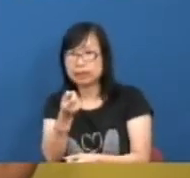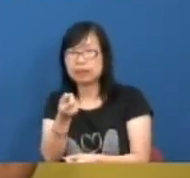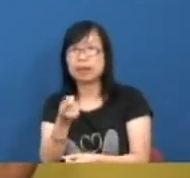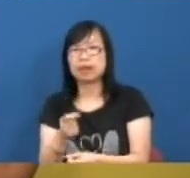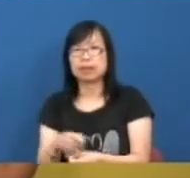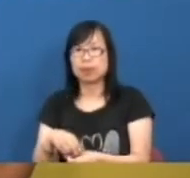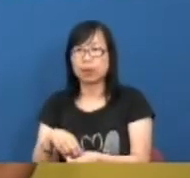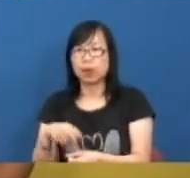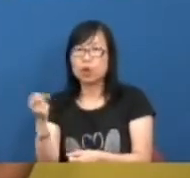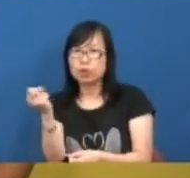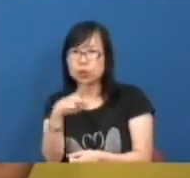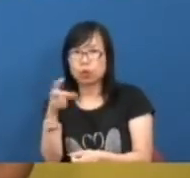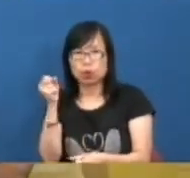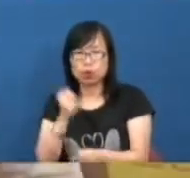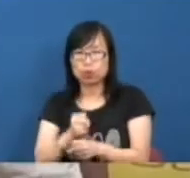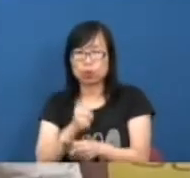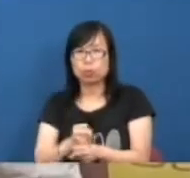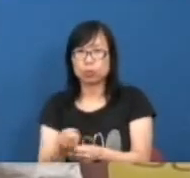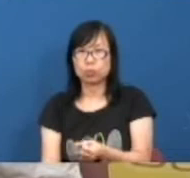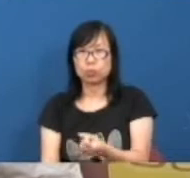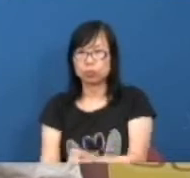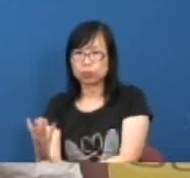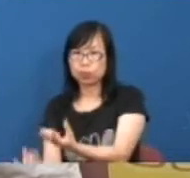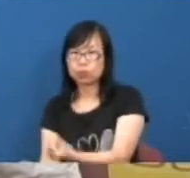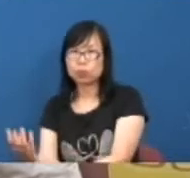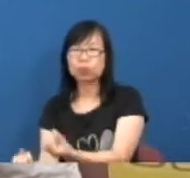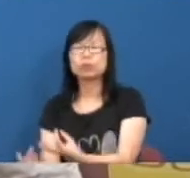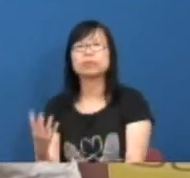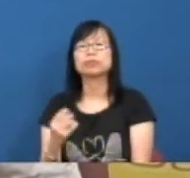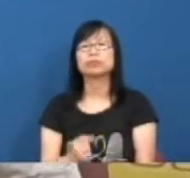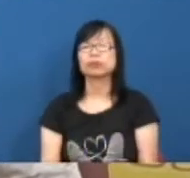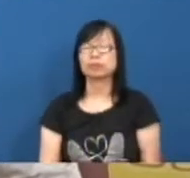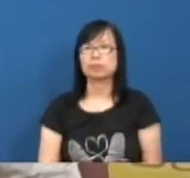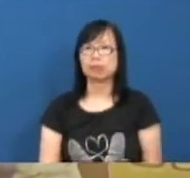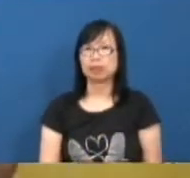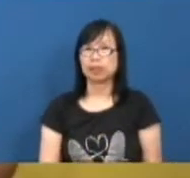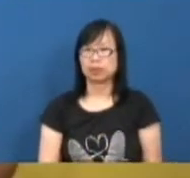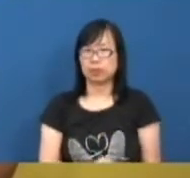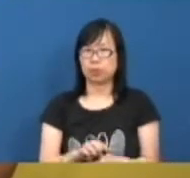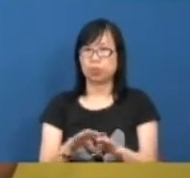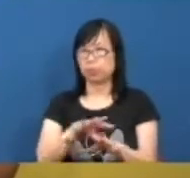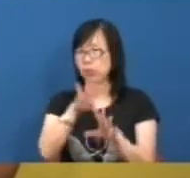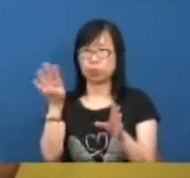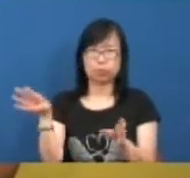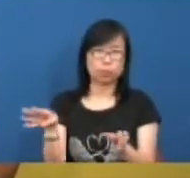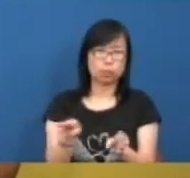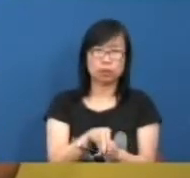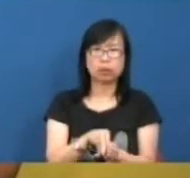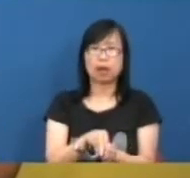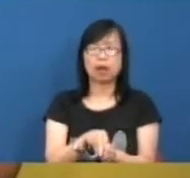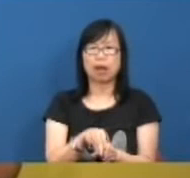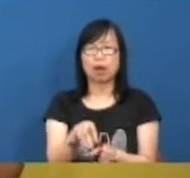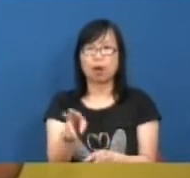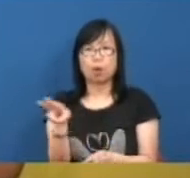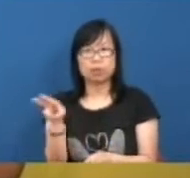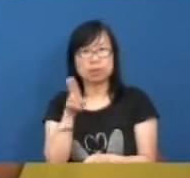去再做一啲 嚇 肥田料，係嘛？係啦，呢類嚇。咁整體嚟講咧，睇到就係、是正如阿